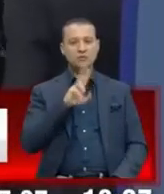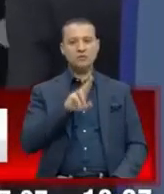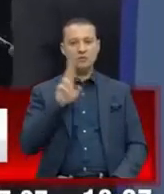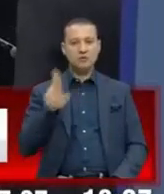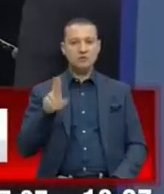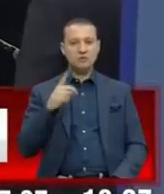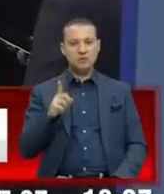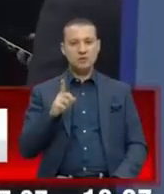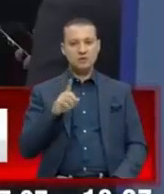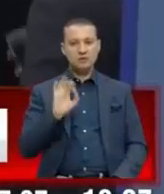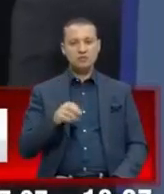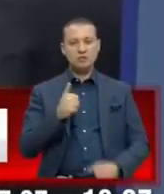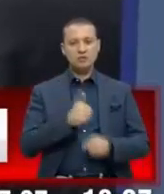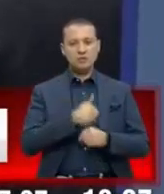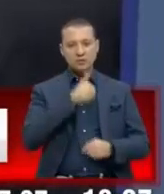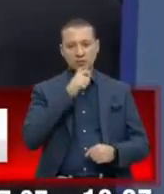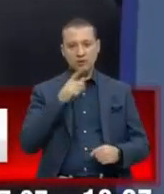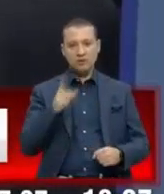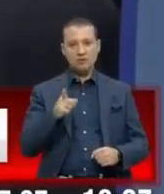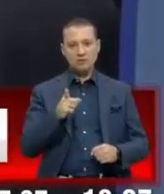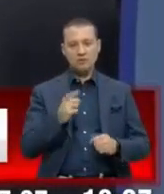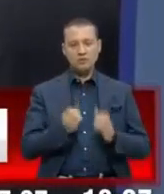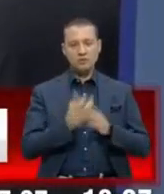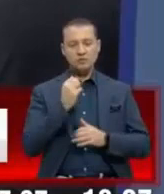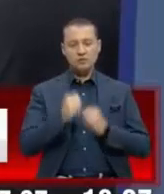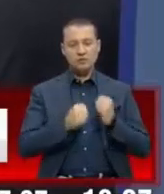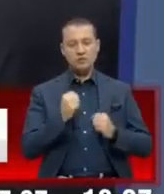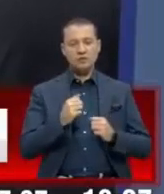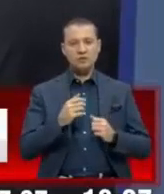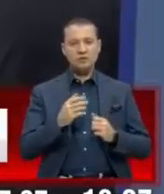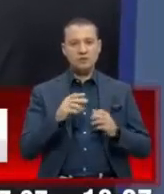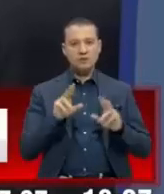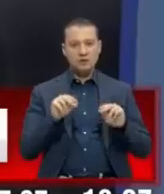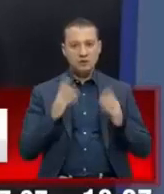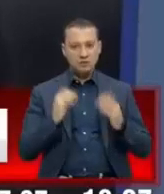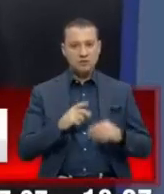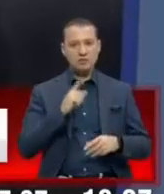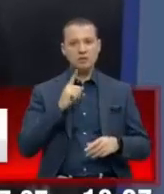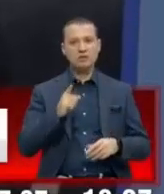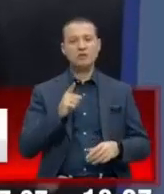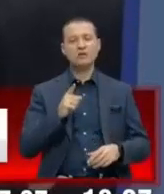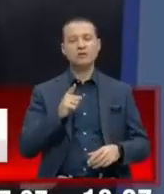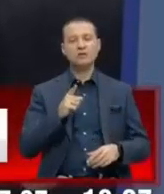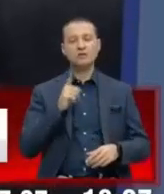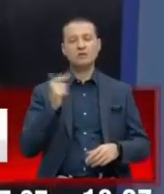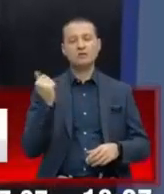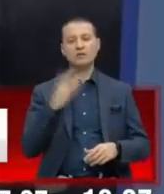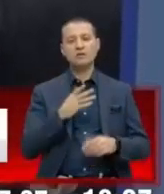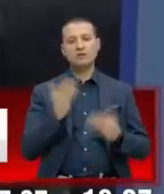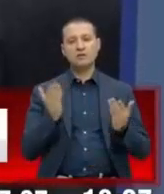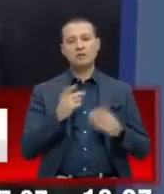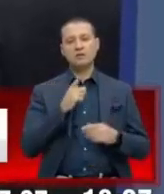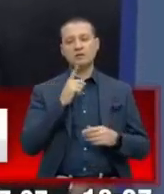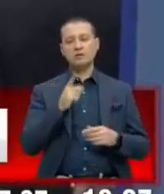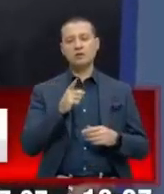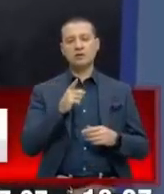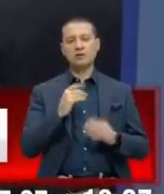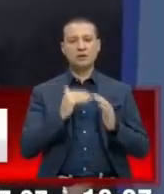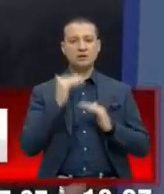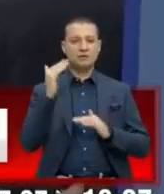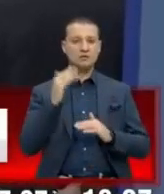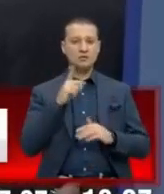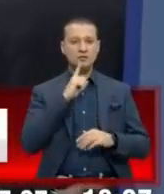177 bin. Şu anda Gürcan Beyler üretim olarak yetiştirebilseler bu sayı zaten